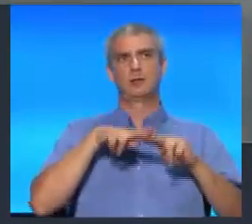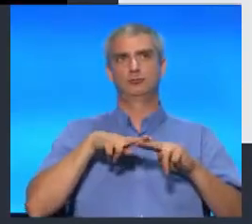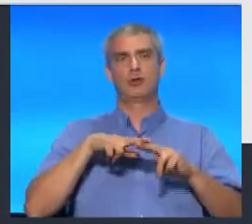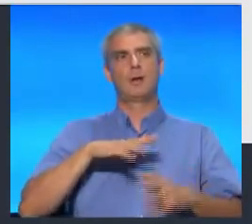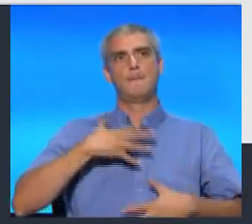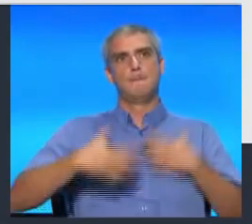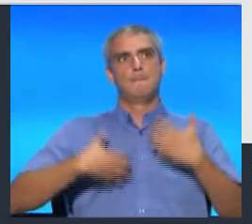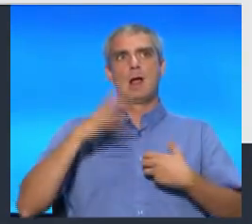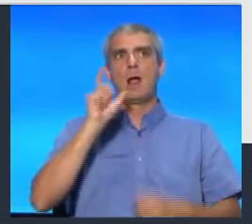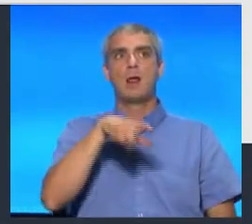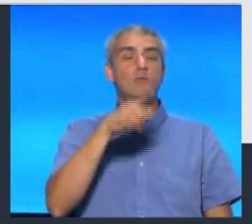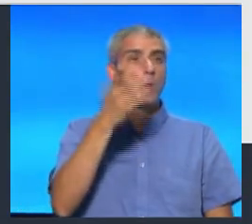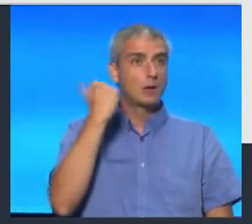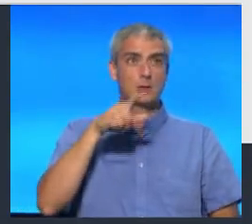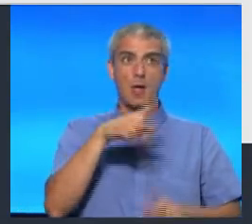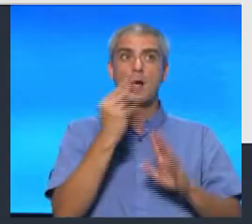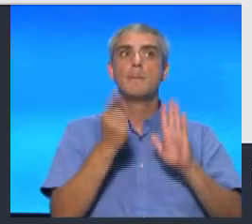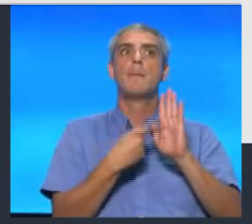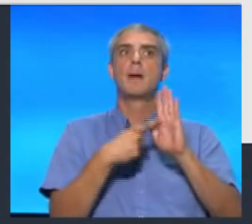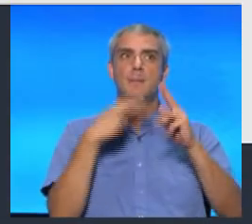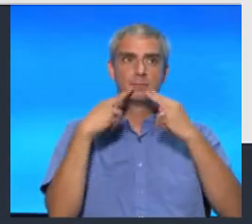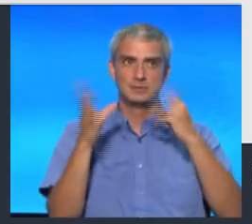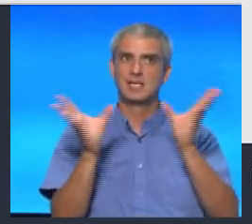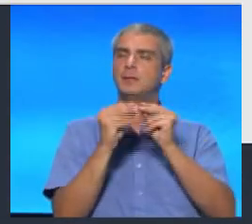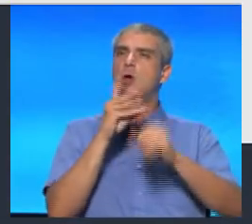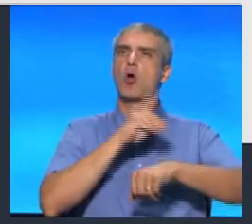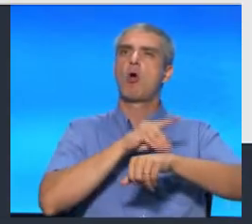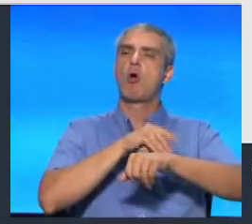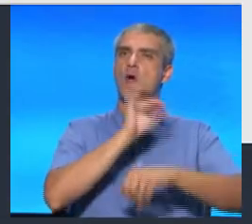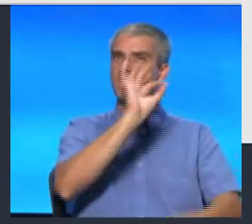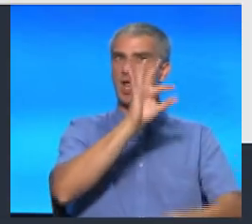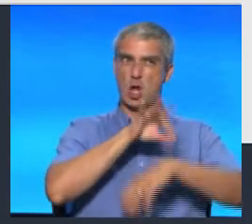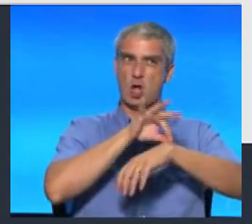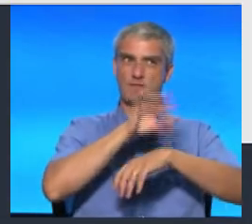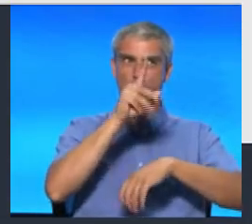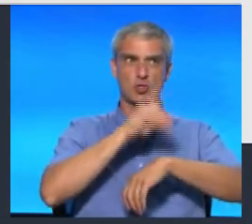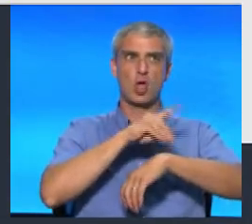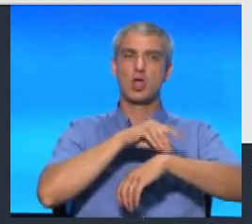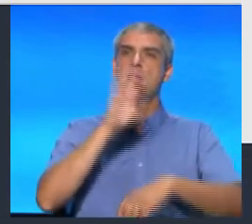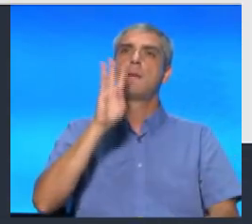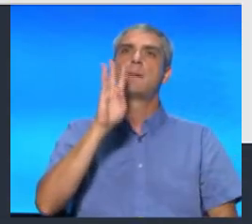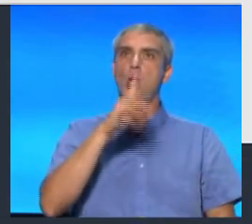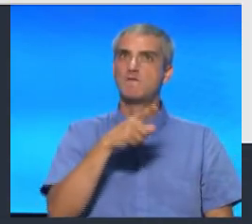מלאה. הוא ישב כמה פעמים במסעדה עם הרופא שלו, עם דוקטור ברקוביץ',